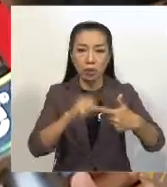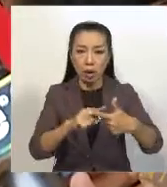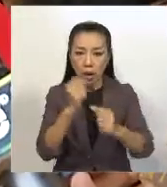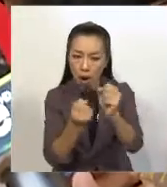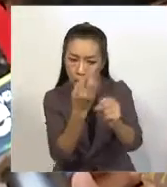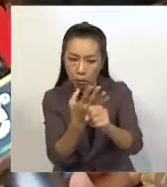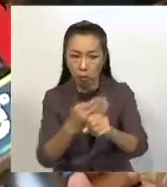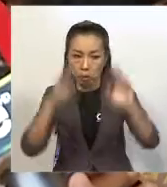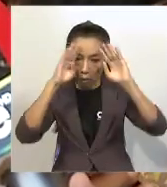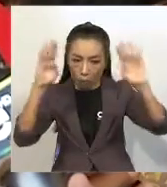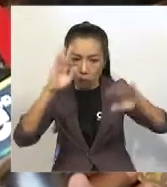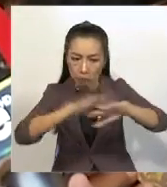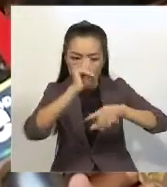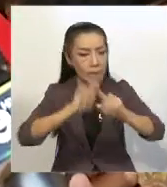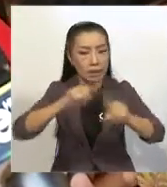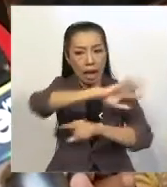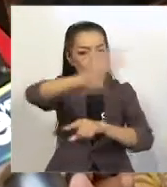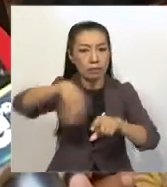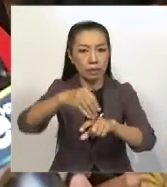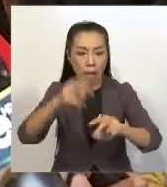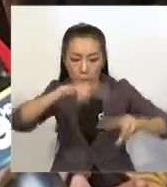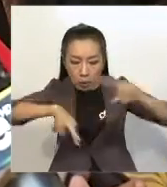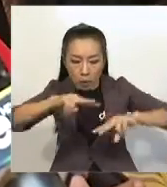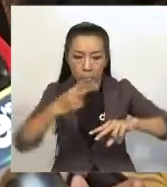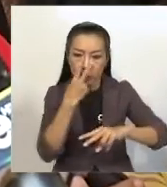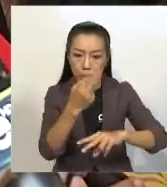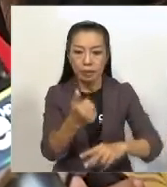มความรู้ความสามารถประกอบกันในหลายเรื่อง